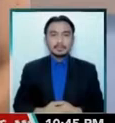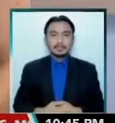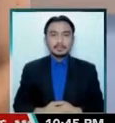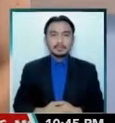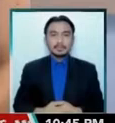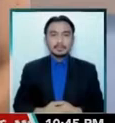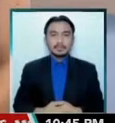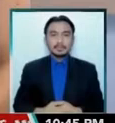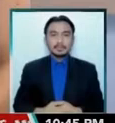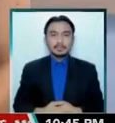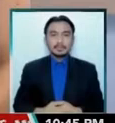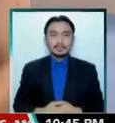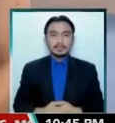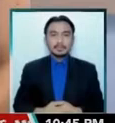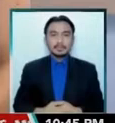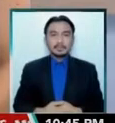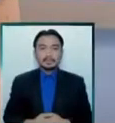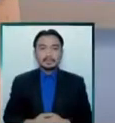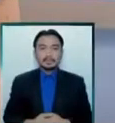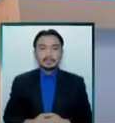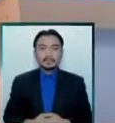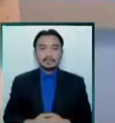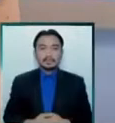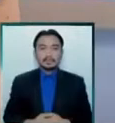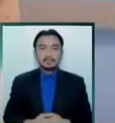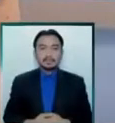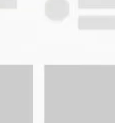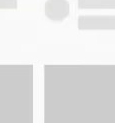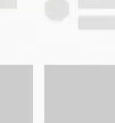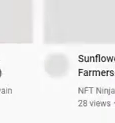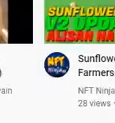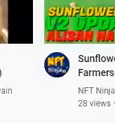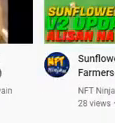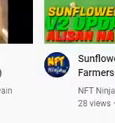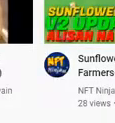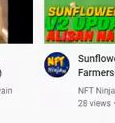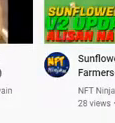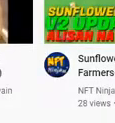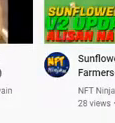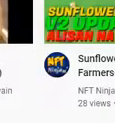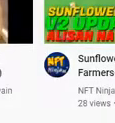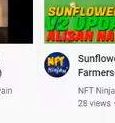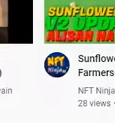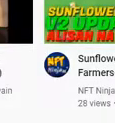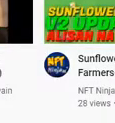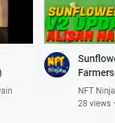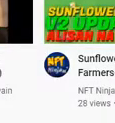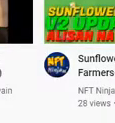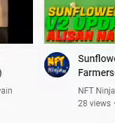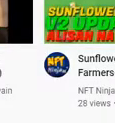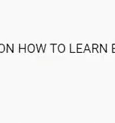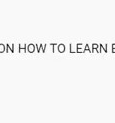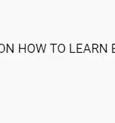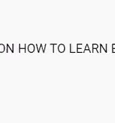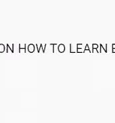ipakita ko sa iyo kung ano yung business na meron ako. Guys, pumunta ka sa YouTube, tama? Hanapin mo yung Don King the Python. Tapos pwede kang